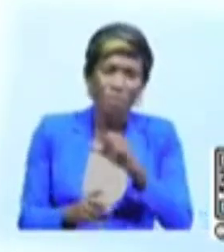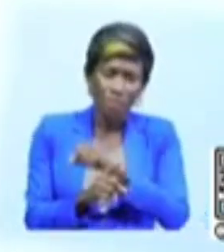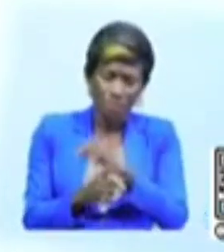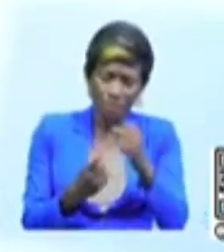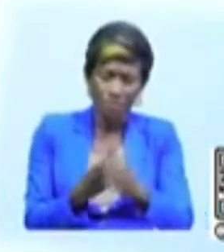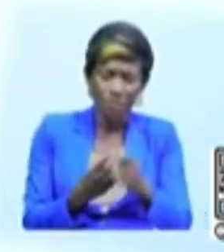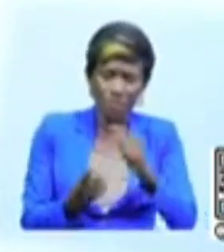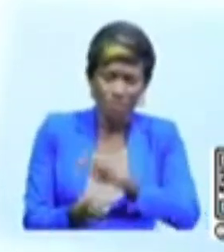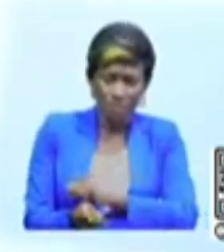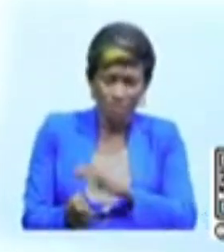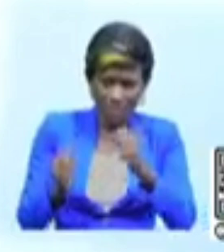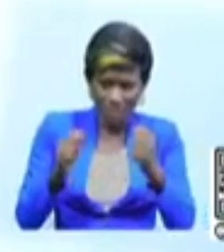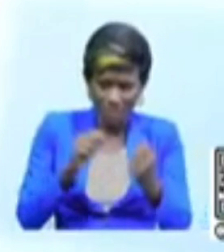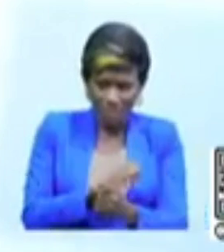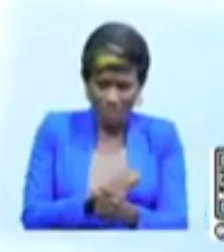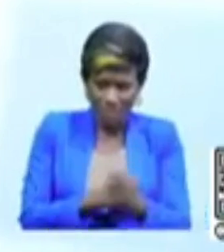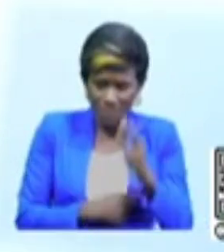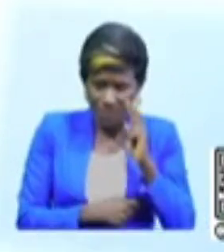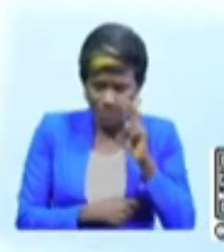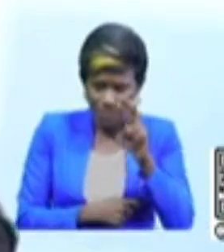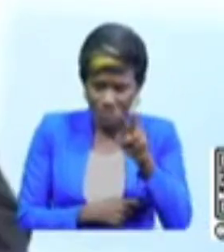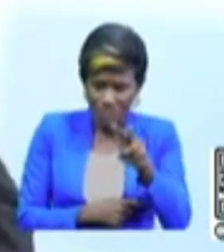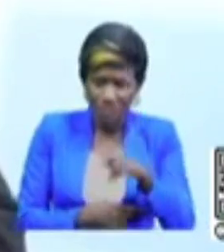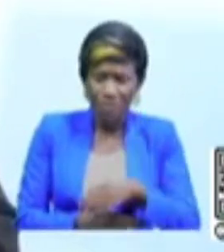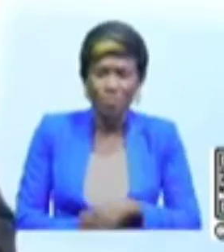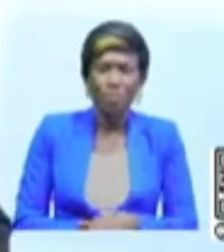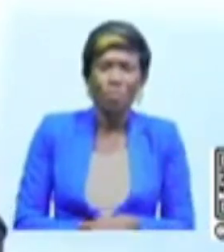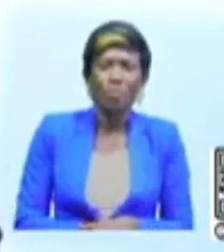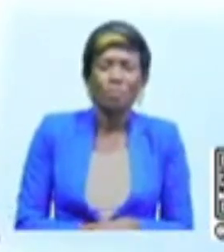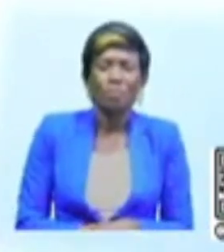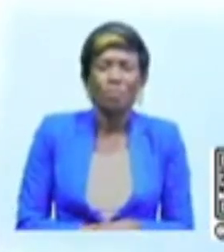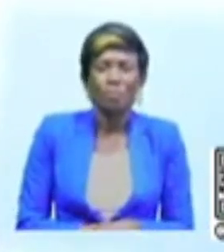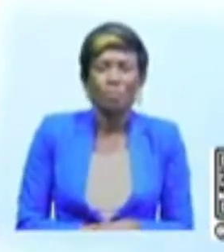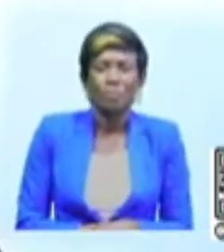l'ordre du jour. On voit cela avec Wilfried Piga-Wamba.